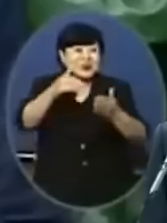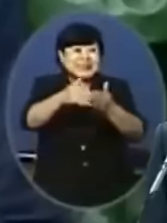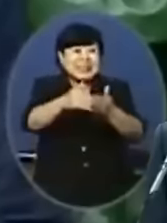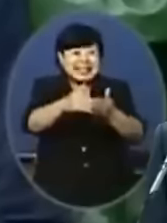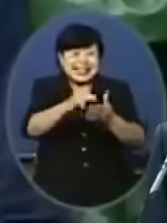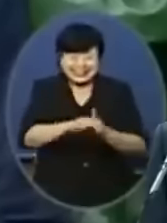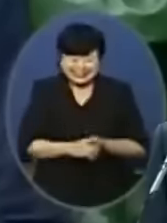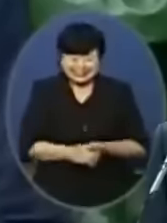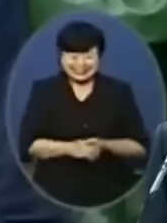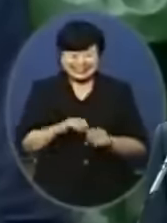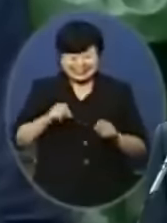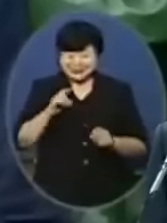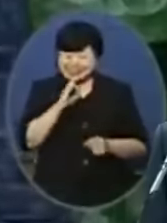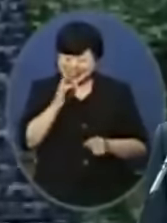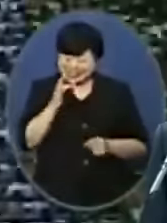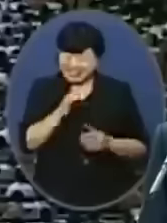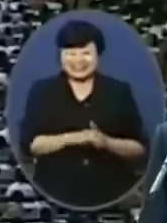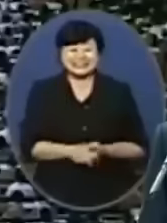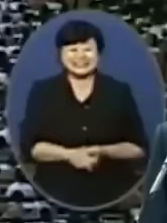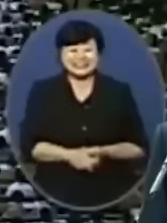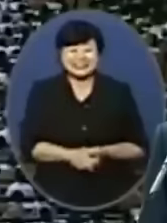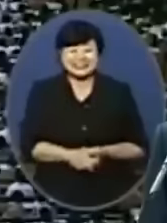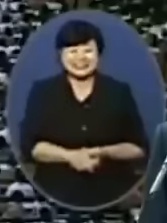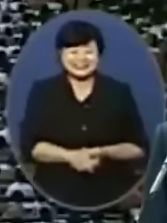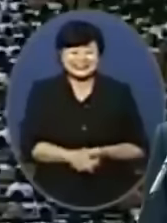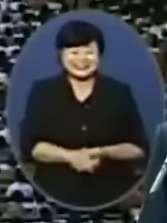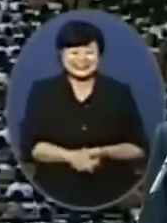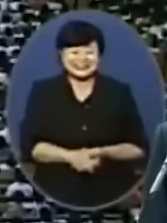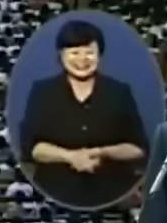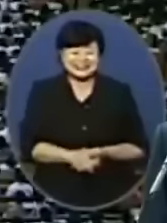되겠죠. 고개 끄덕끄덕하네요.